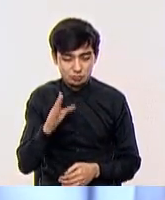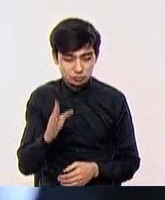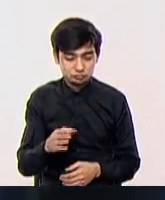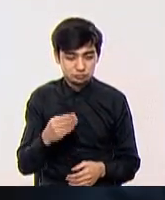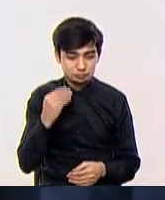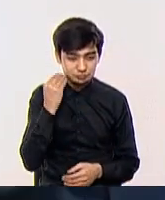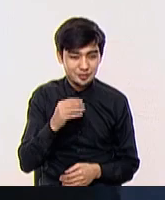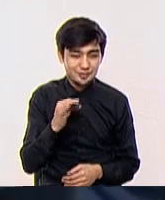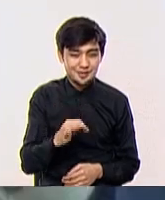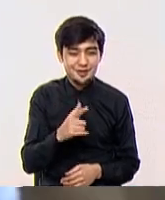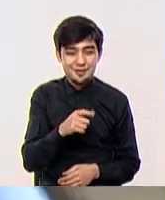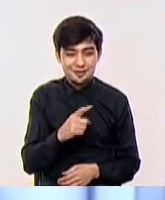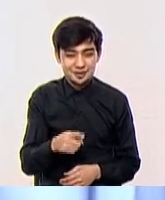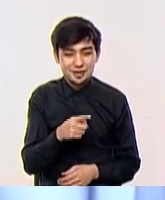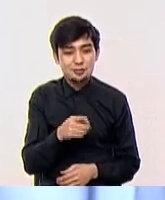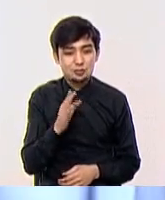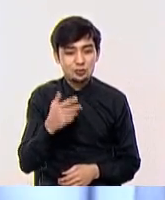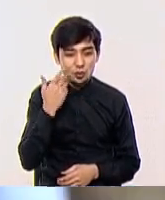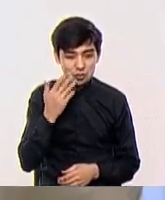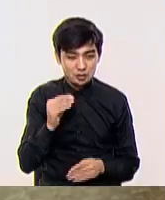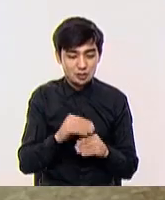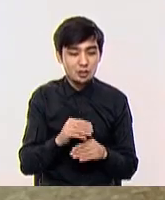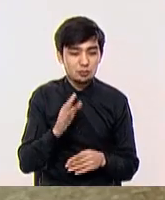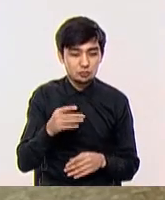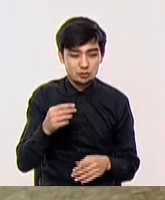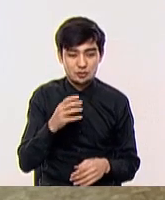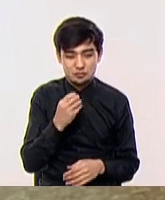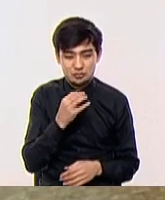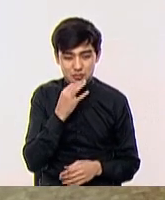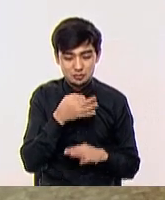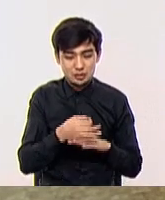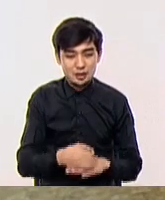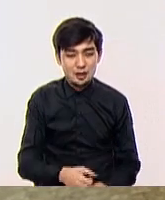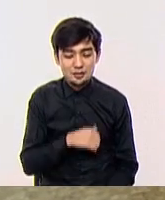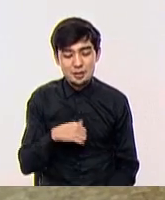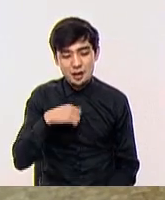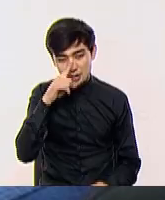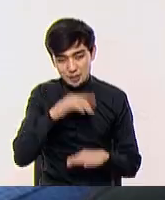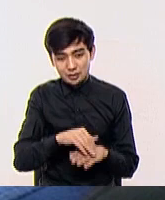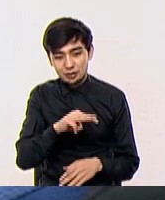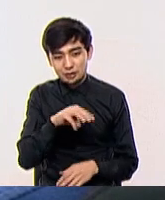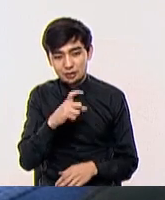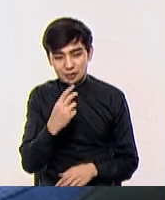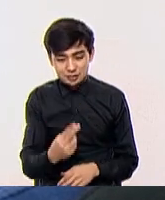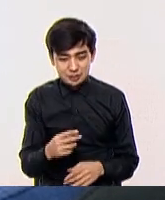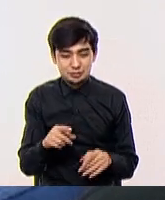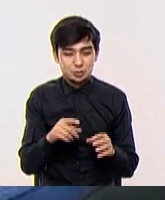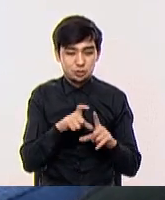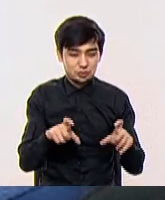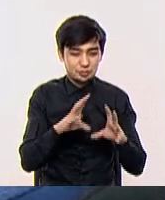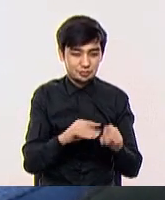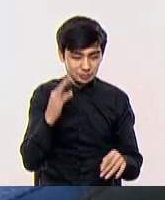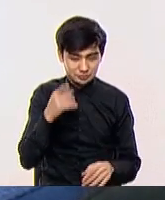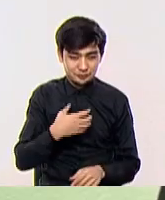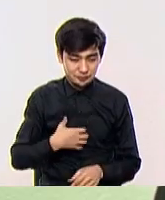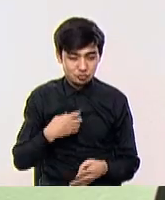послушайте, этот газ, когда будет, еще непонятно. Представители акимата и самой ТЭЦ также попытались убедить горожан в необходимости